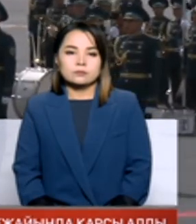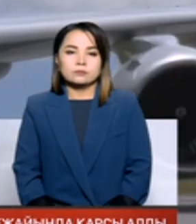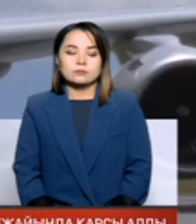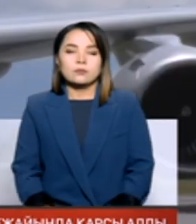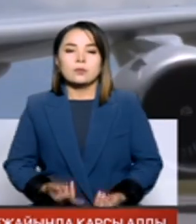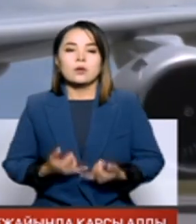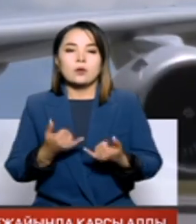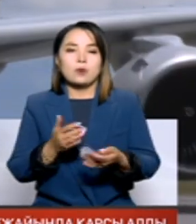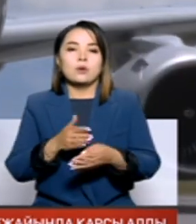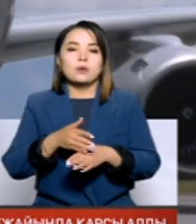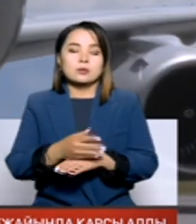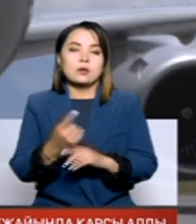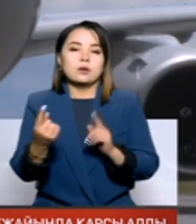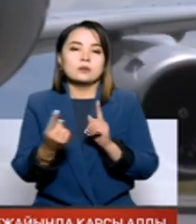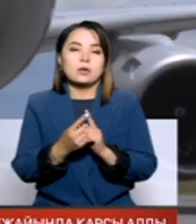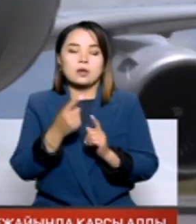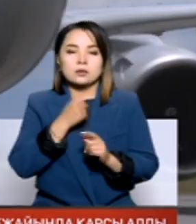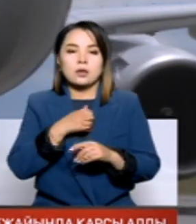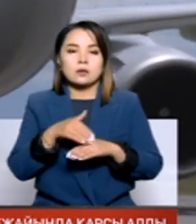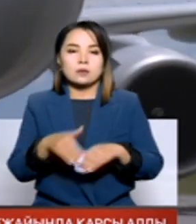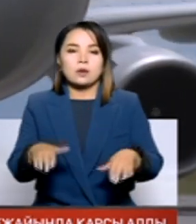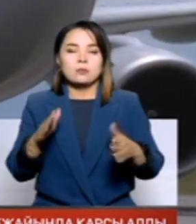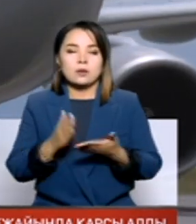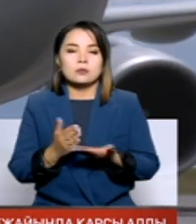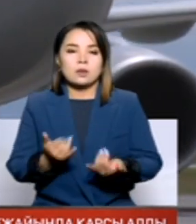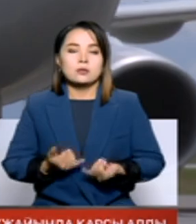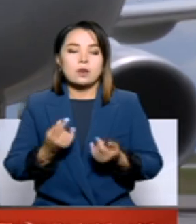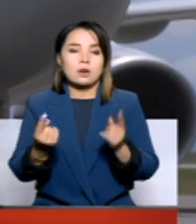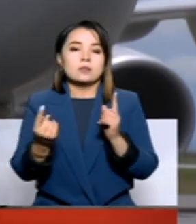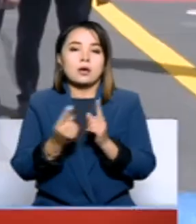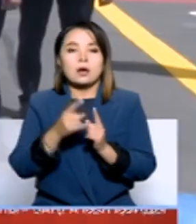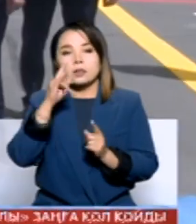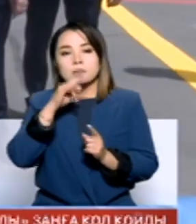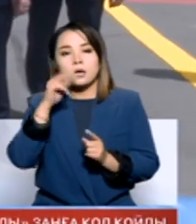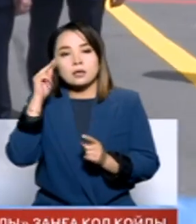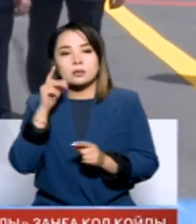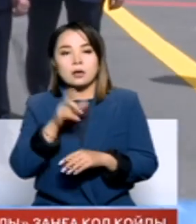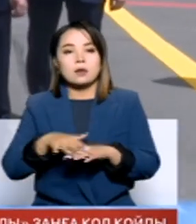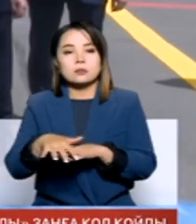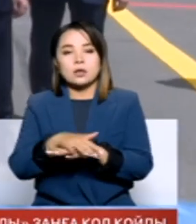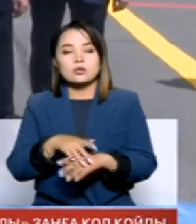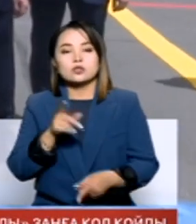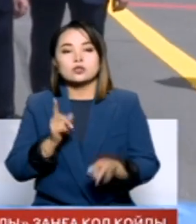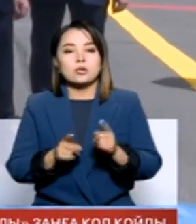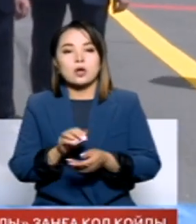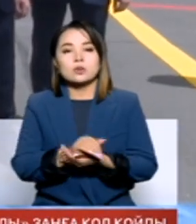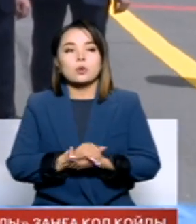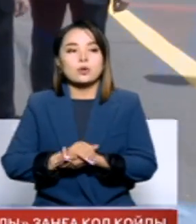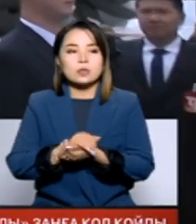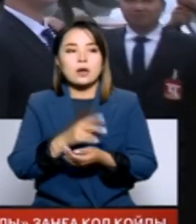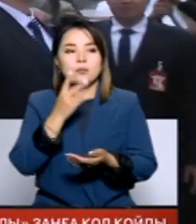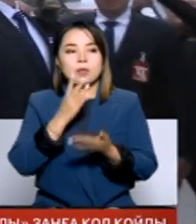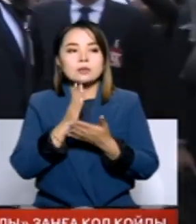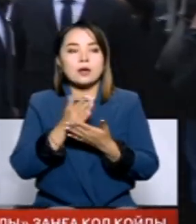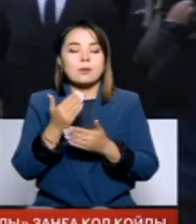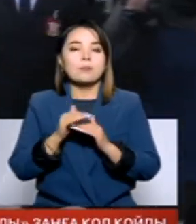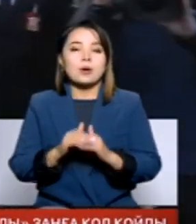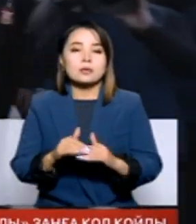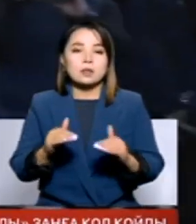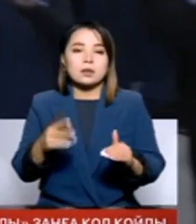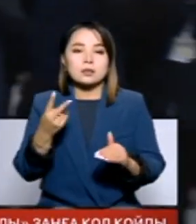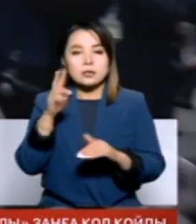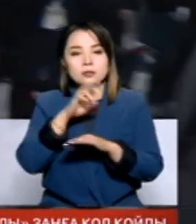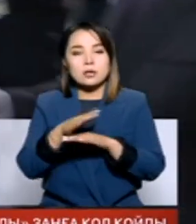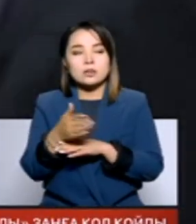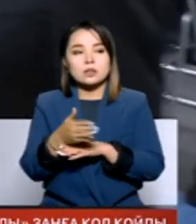Мәртебелі мейманды құрмет қарауылы сап түзеп салтанатпен қарсы алды. Қазақстан мен Қытай халықтарының шынайы достығының белгісі ретінде балалар